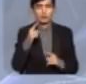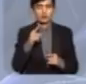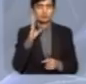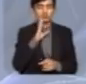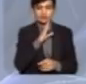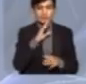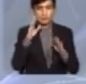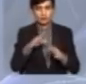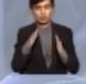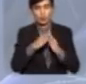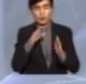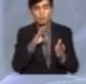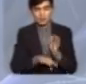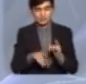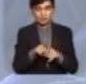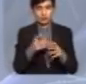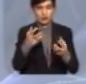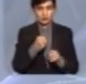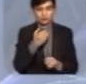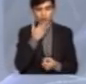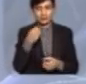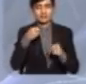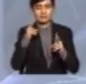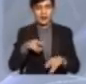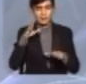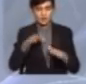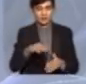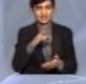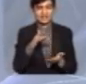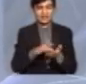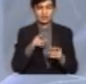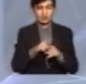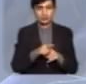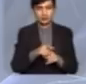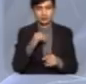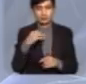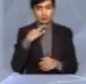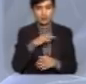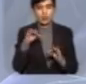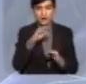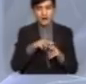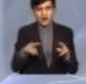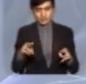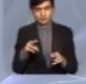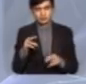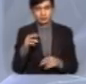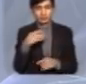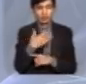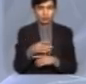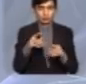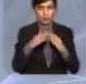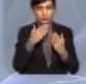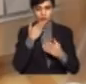без определенного места жительства не принимают специализированный центр и много ли таких бродяг расскажет не наша